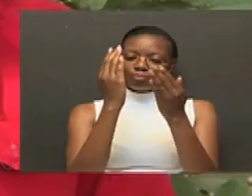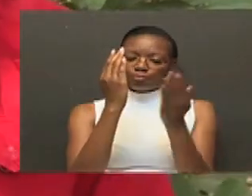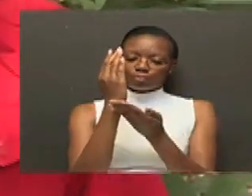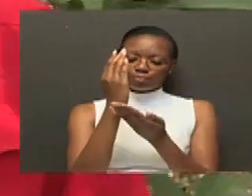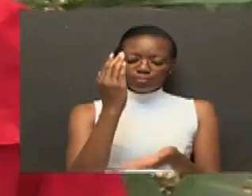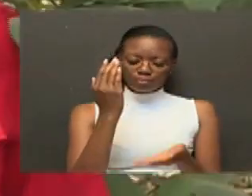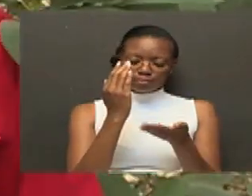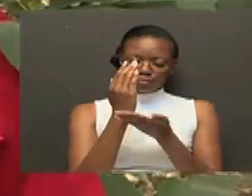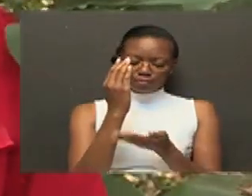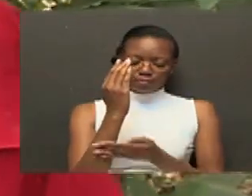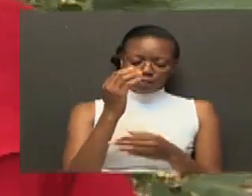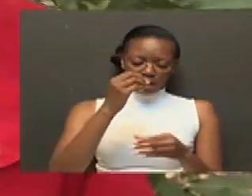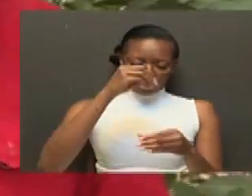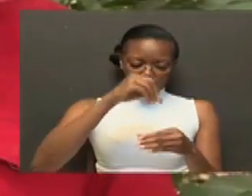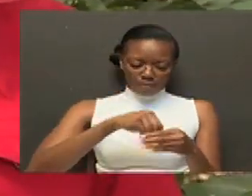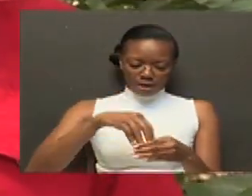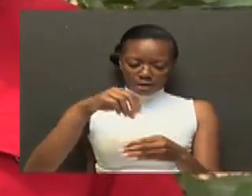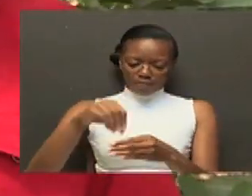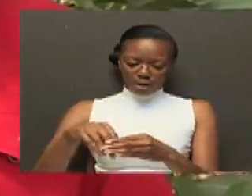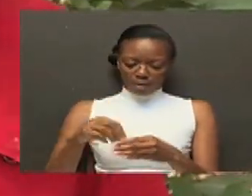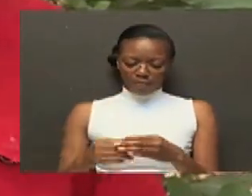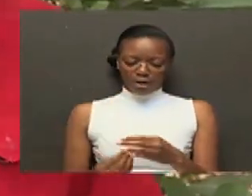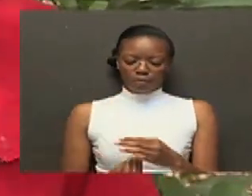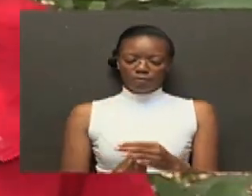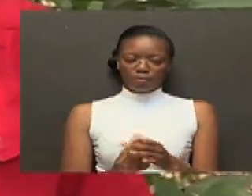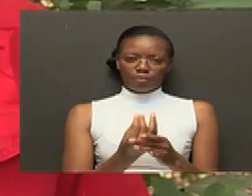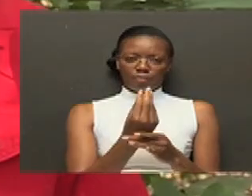hizo miti, kama tissue culture. Hiyo